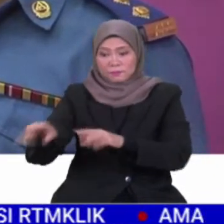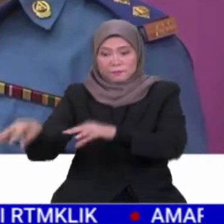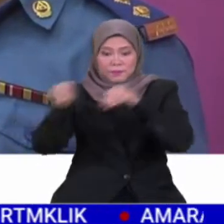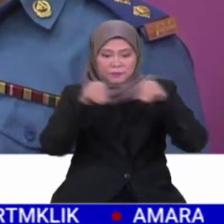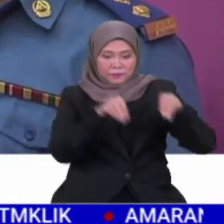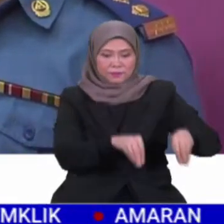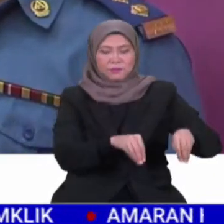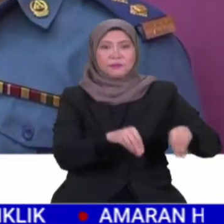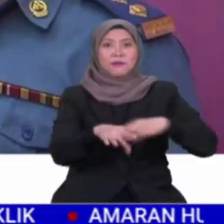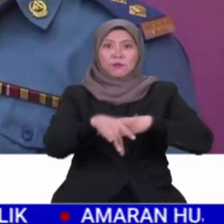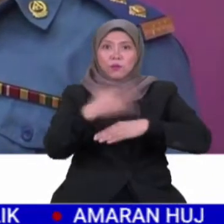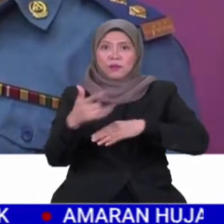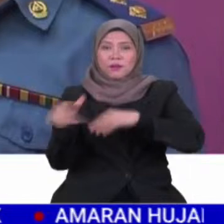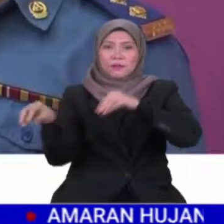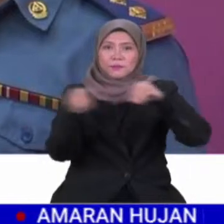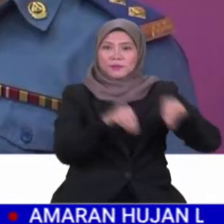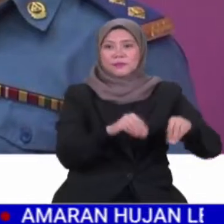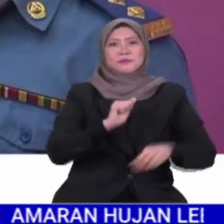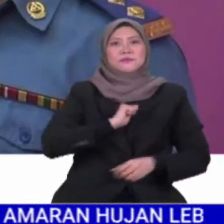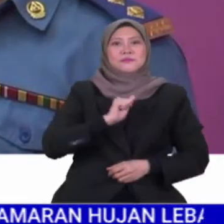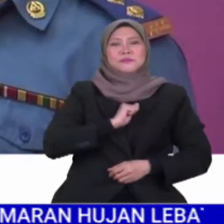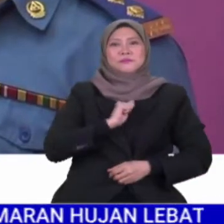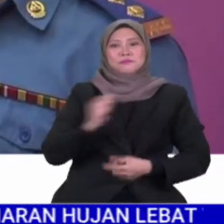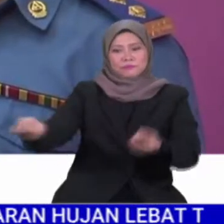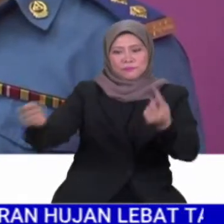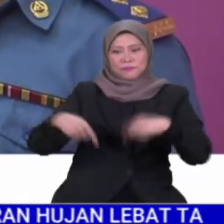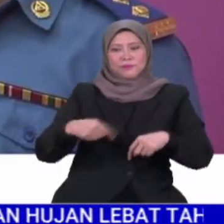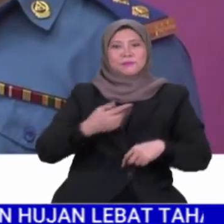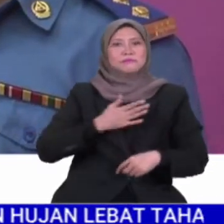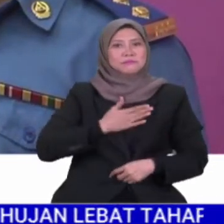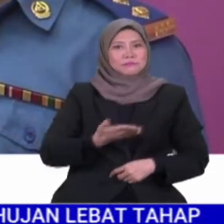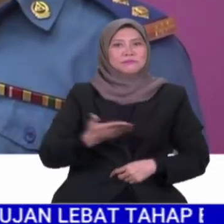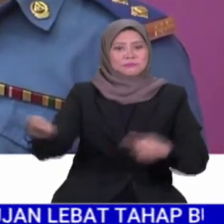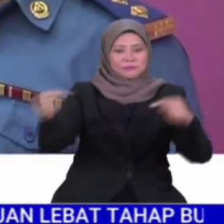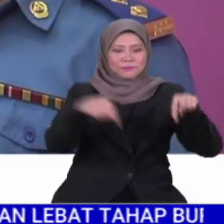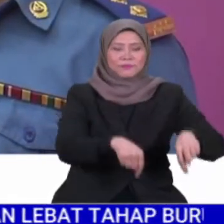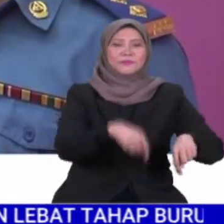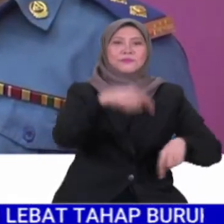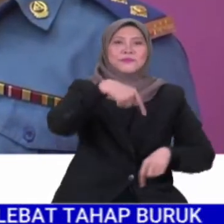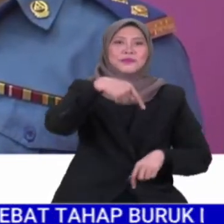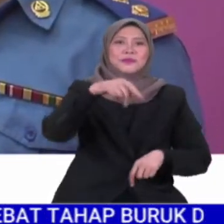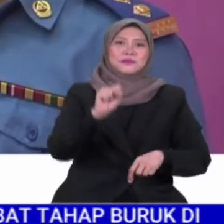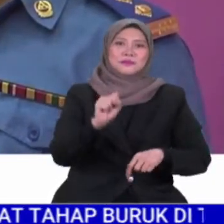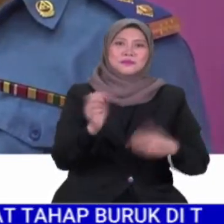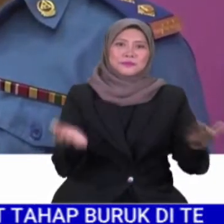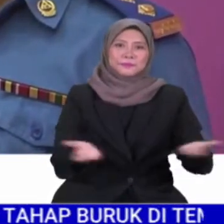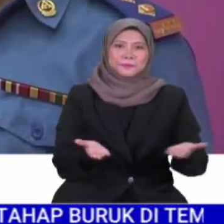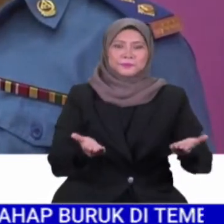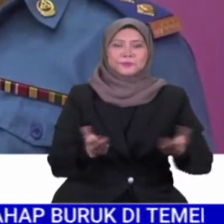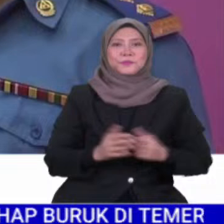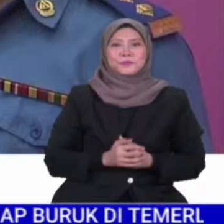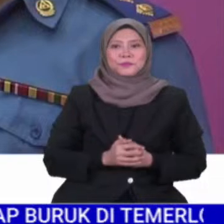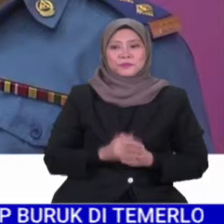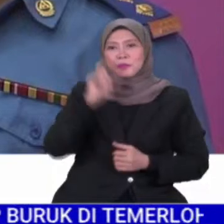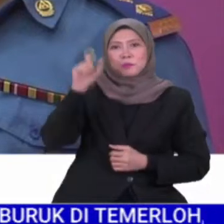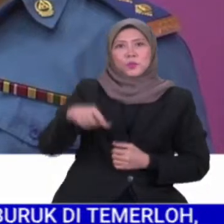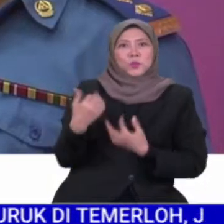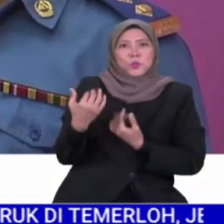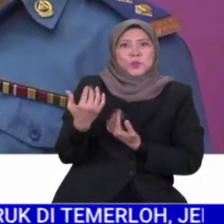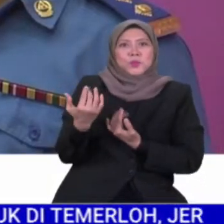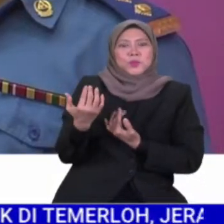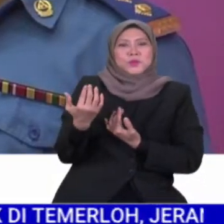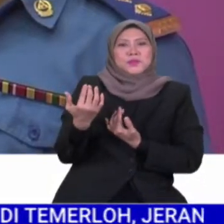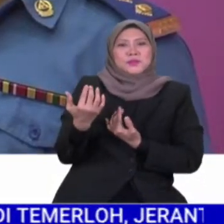berpindah pada hari ini, berpindah sendiri. Datang secara sukarela ke pusat penempatan ini. Tidak lagi menunggu